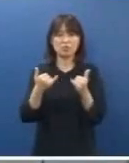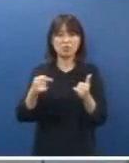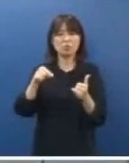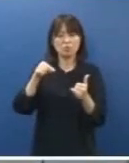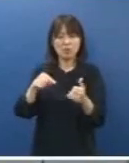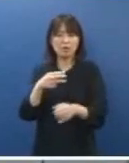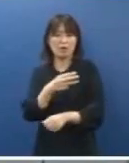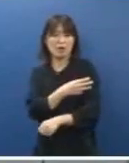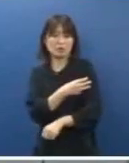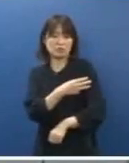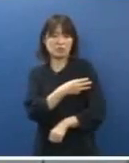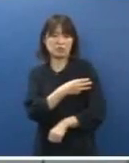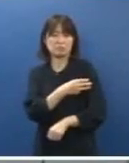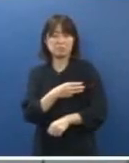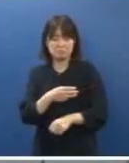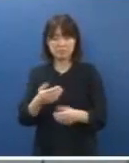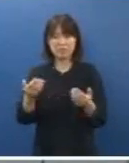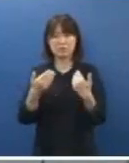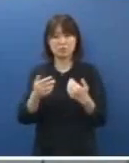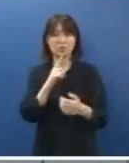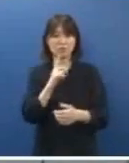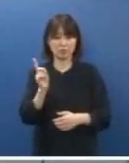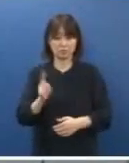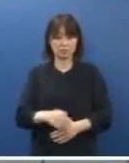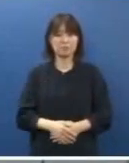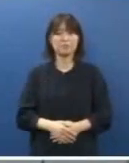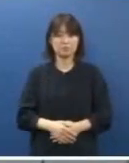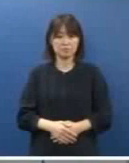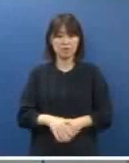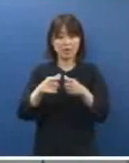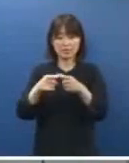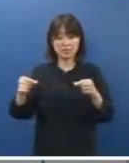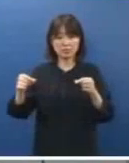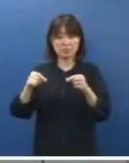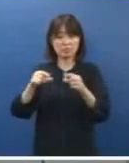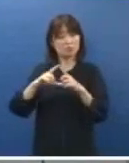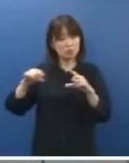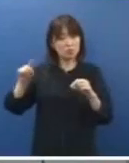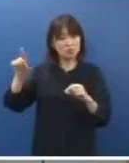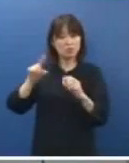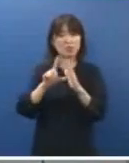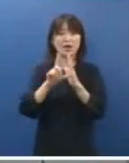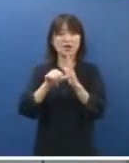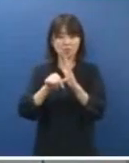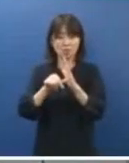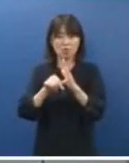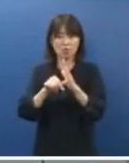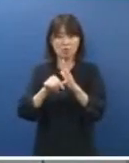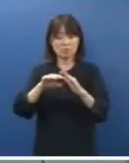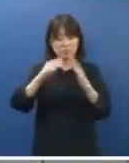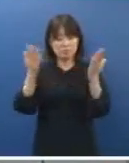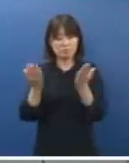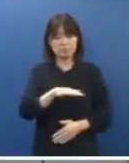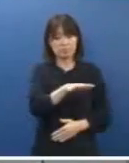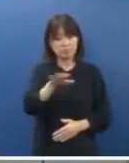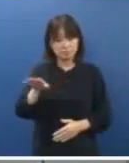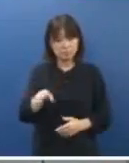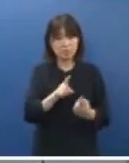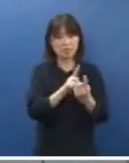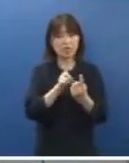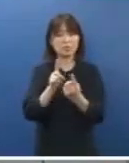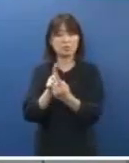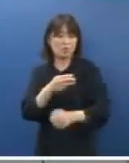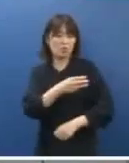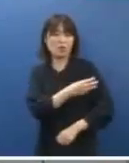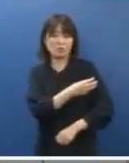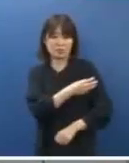ますが、この度政府の方でも9月20日以降ですね、すべての方を対象にしたワクチン接種、これは